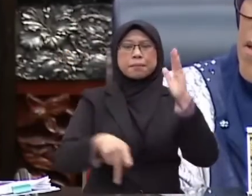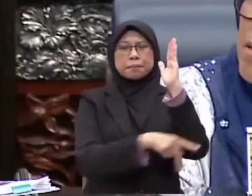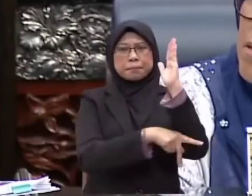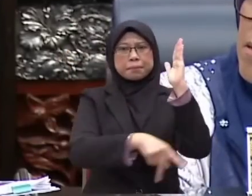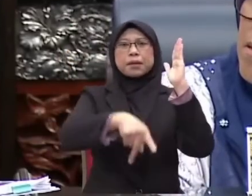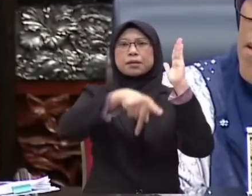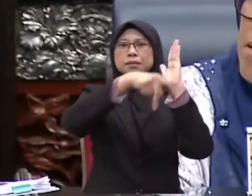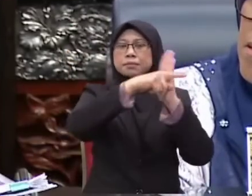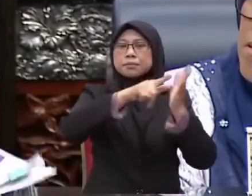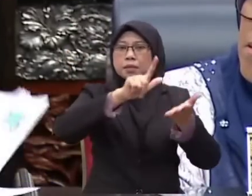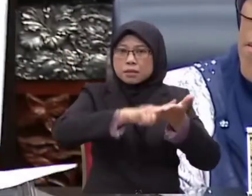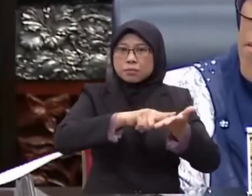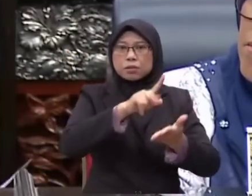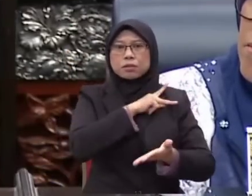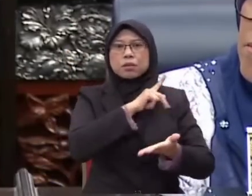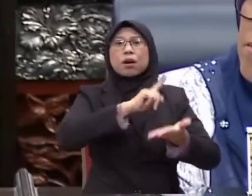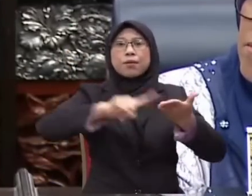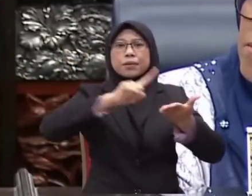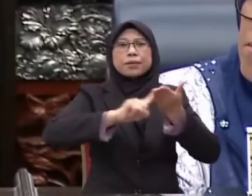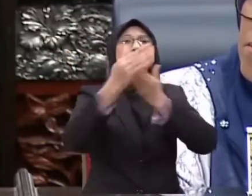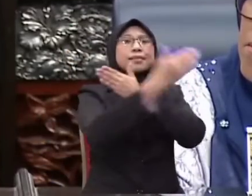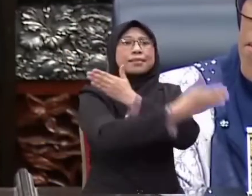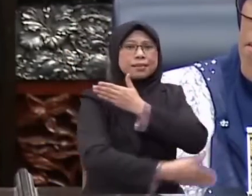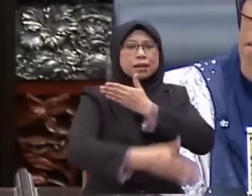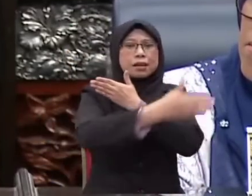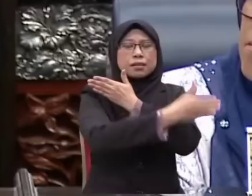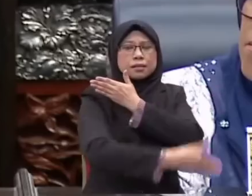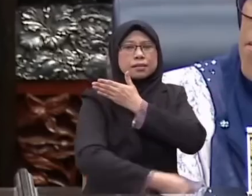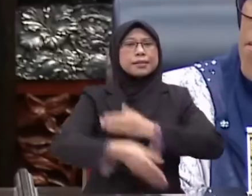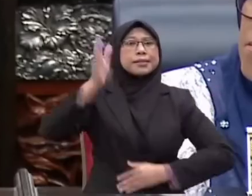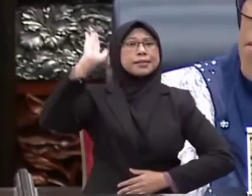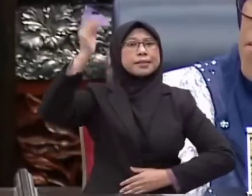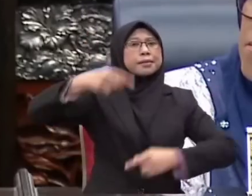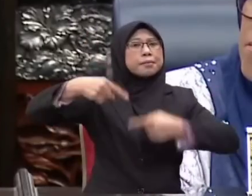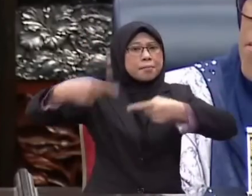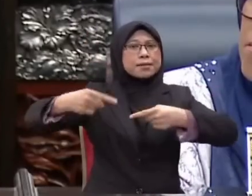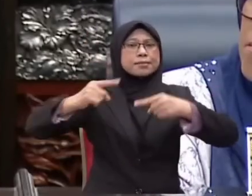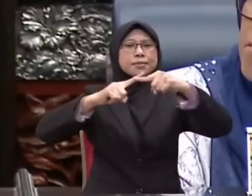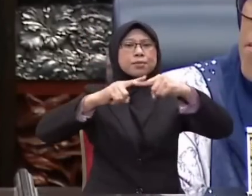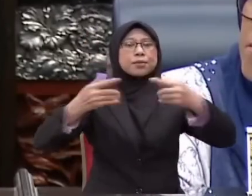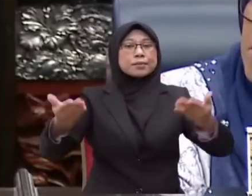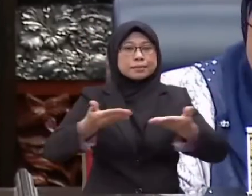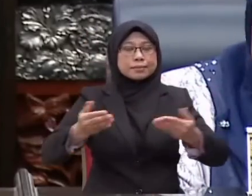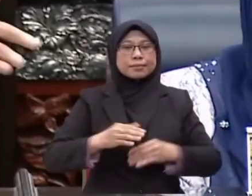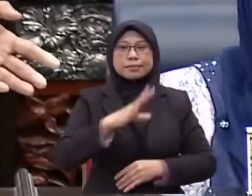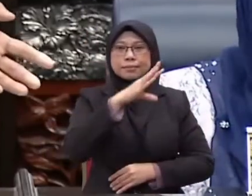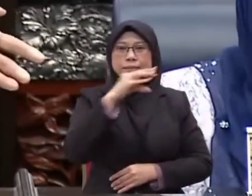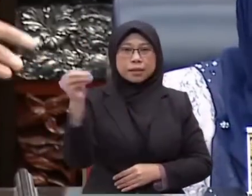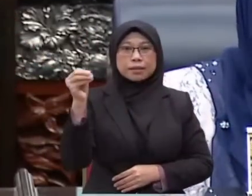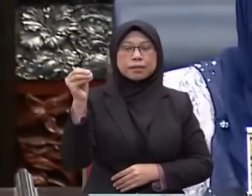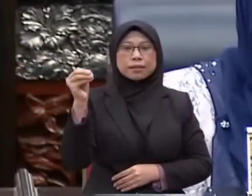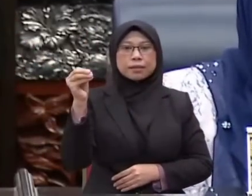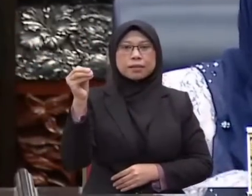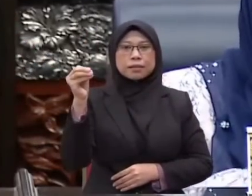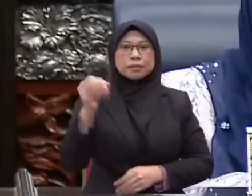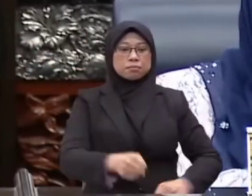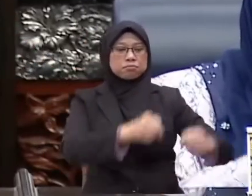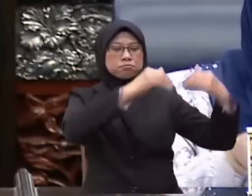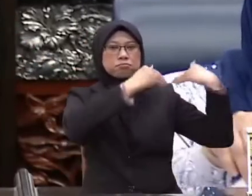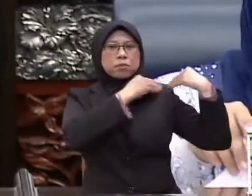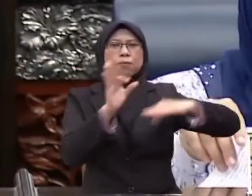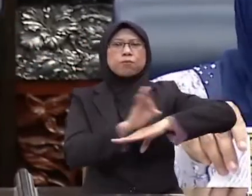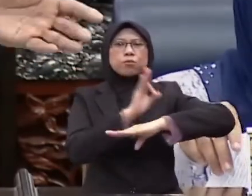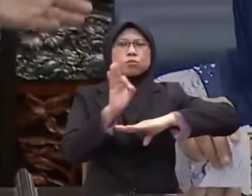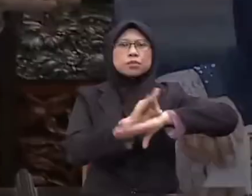ini laporan Ketua Audit Negara dibahaskan di dalam Dewan ini. Dan sebaliknya, yang menjadi tugas